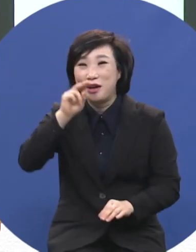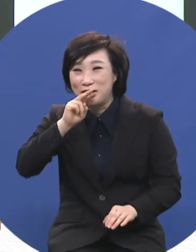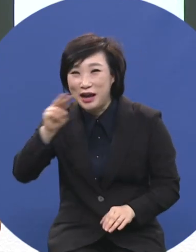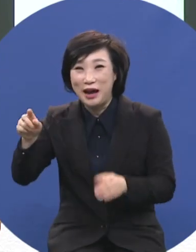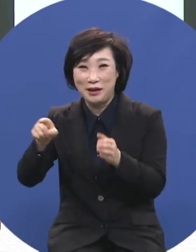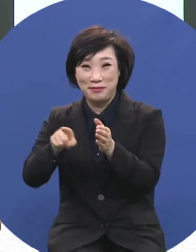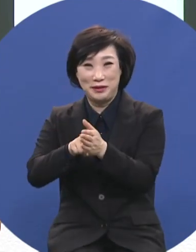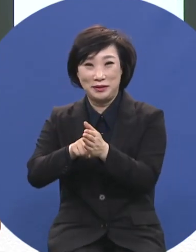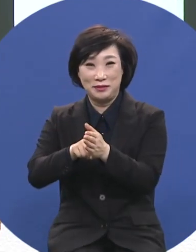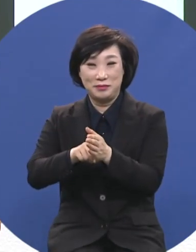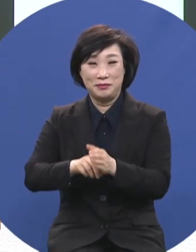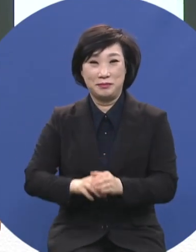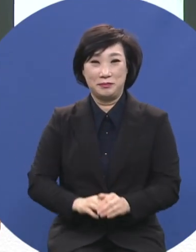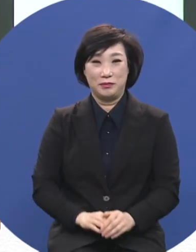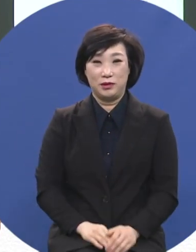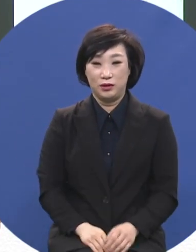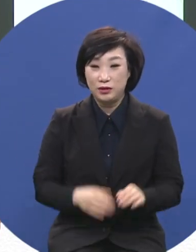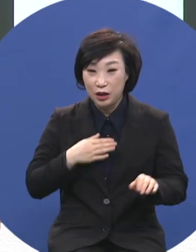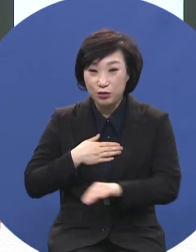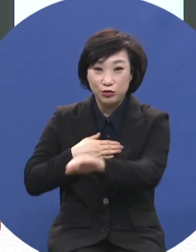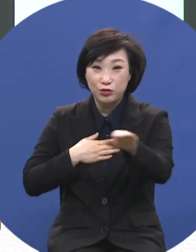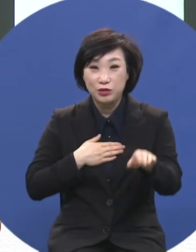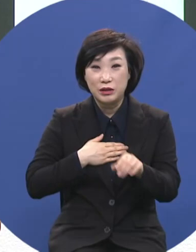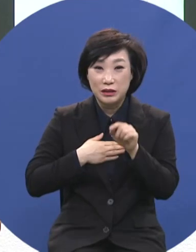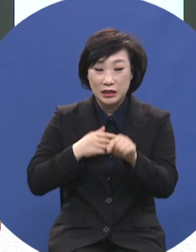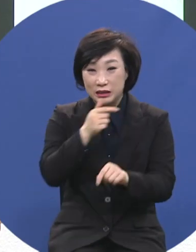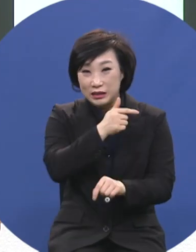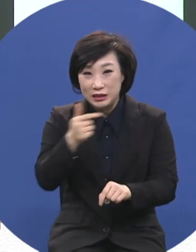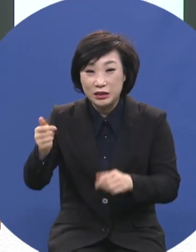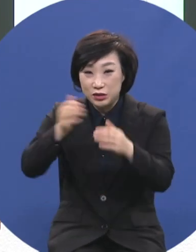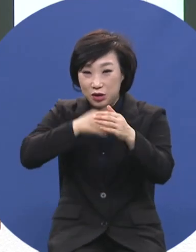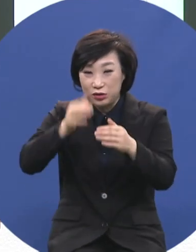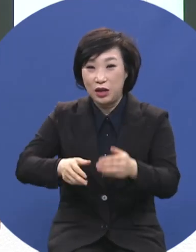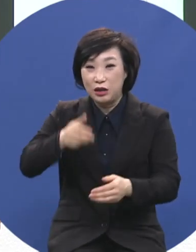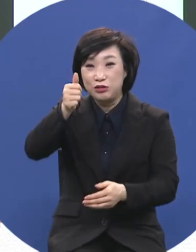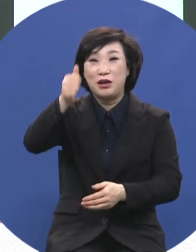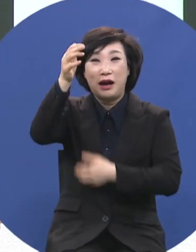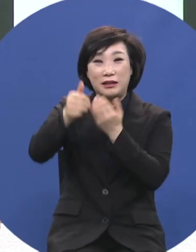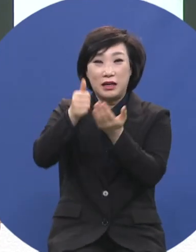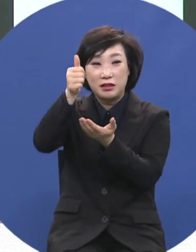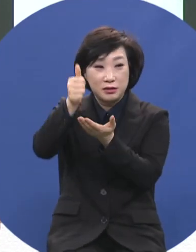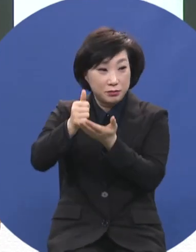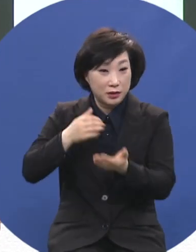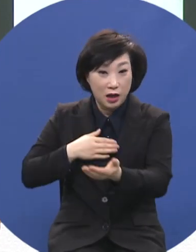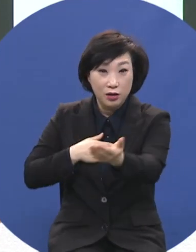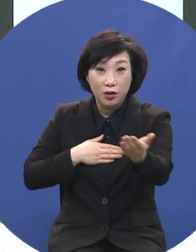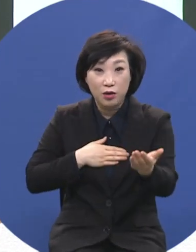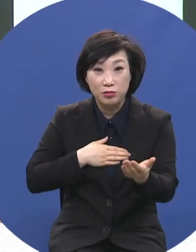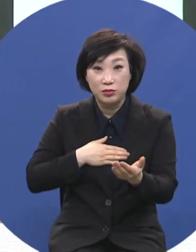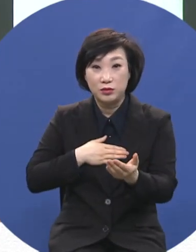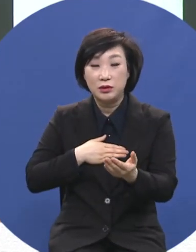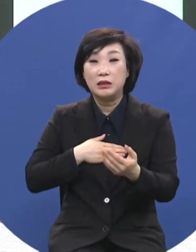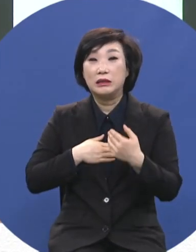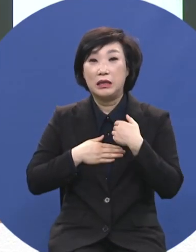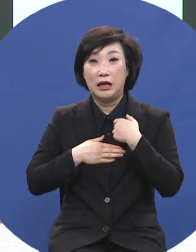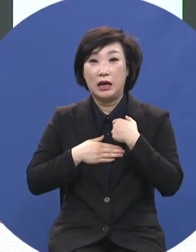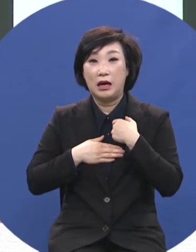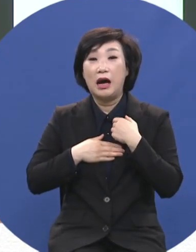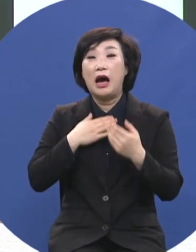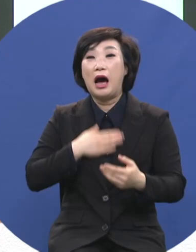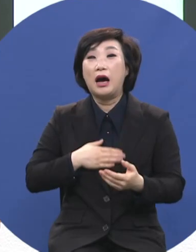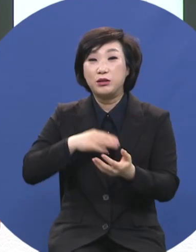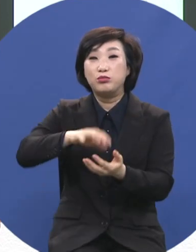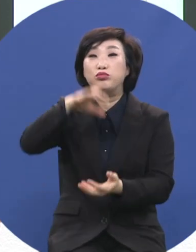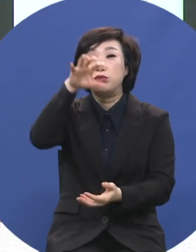와. 근데 우리는 그런 크신 절대자의 하나님에 대해서 어느 정도